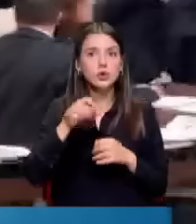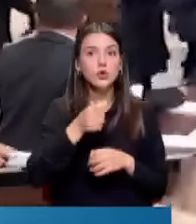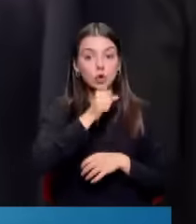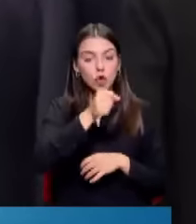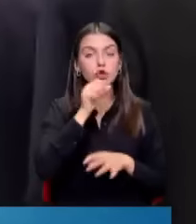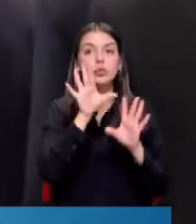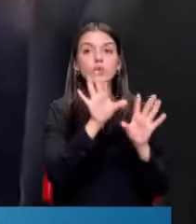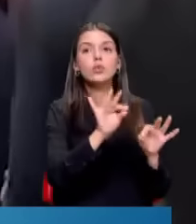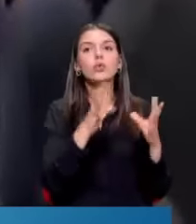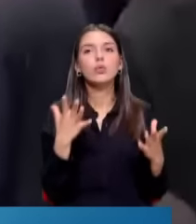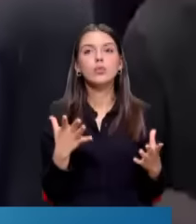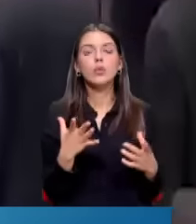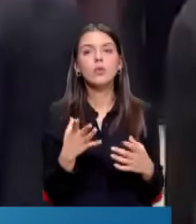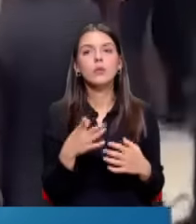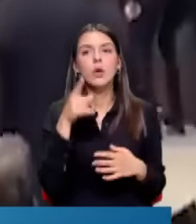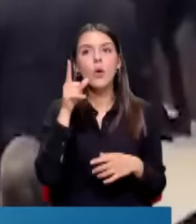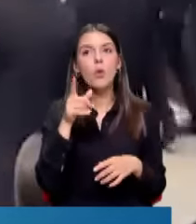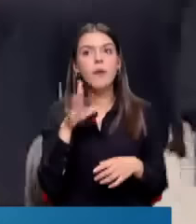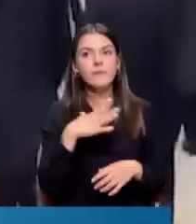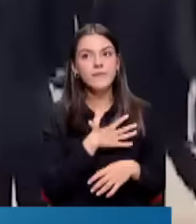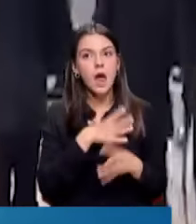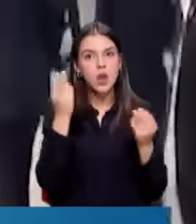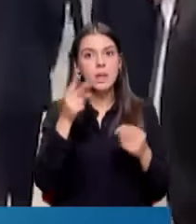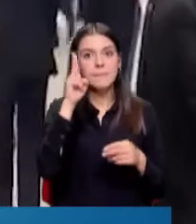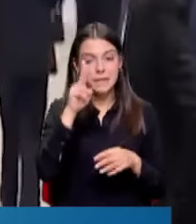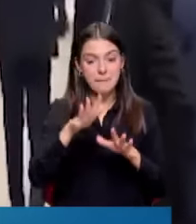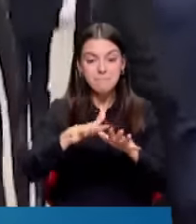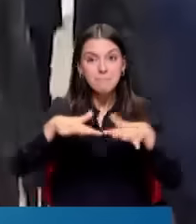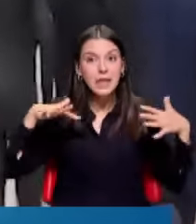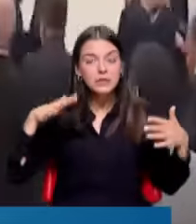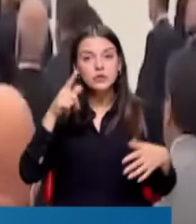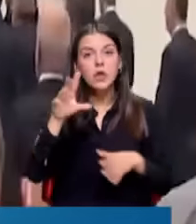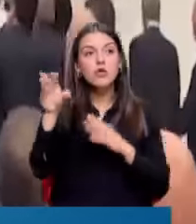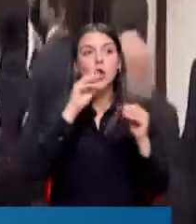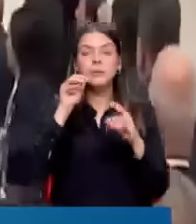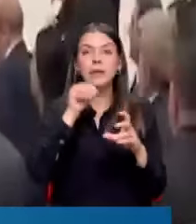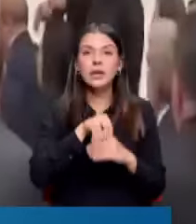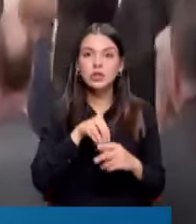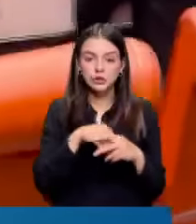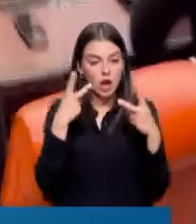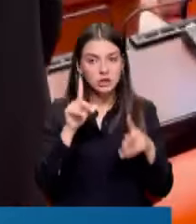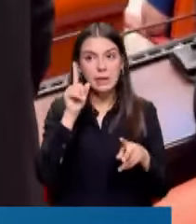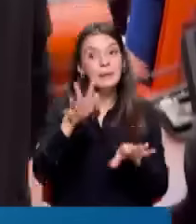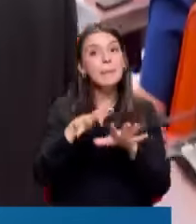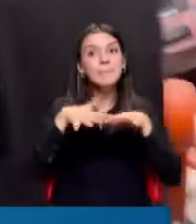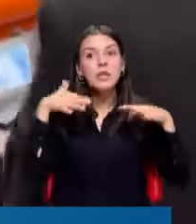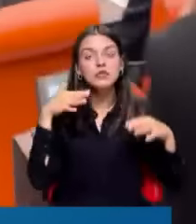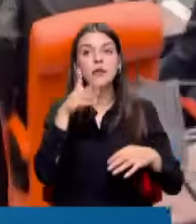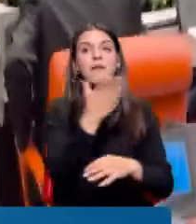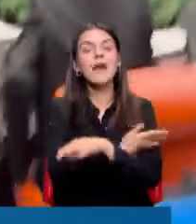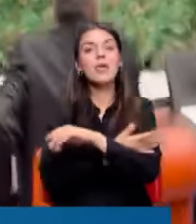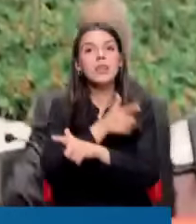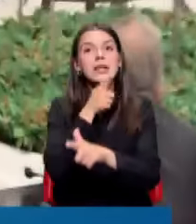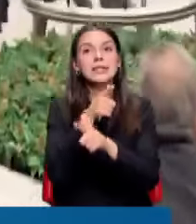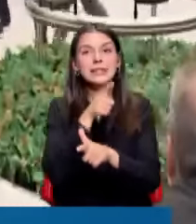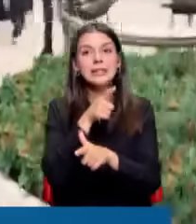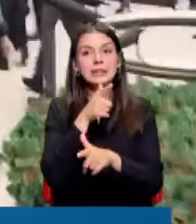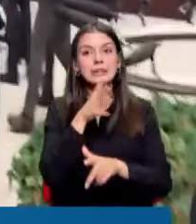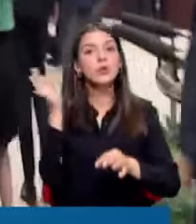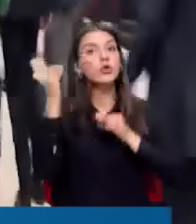dokunulmazlığı bulunan bir mecliste, konuşmak için kurulan bir mecliste, halkın sesinin taşınması